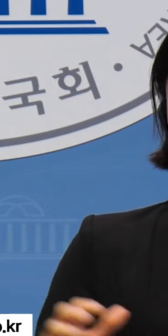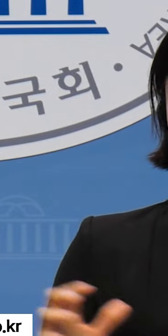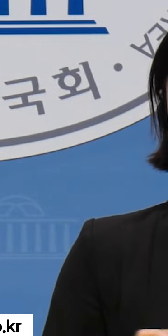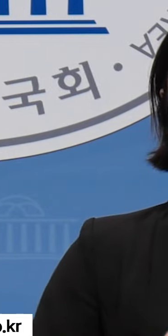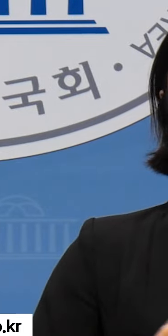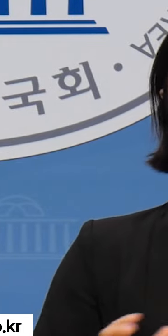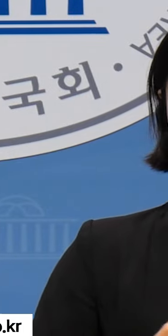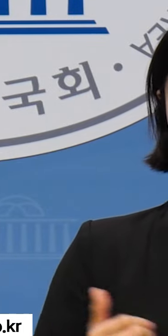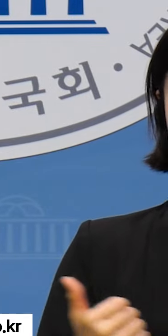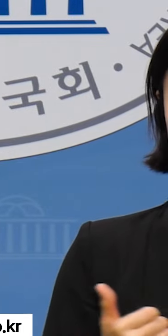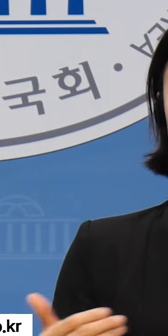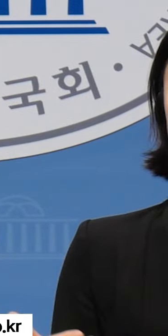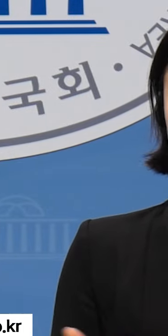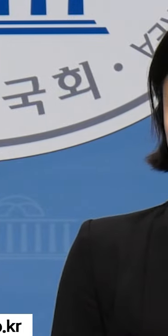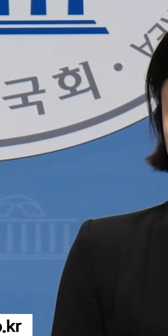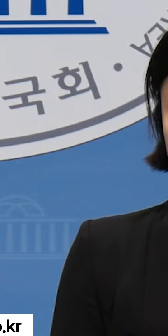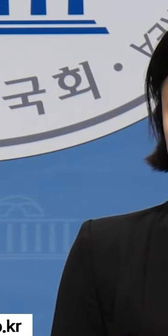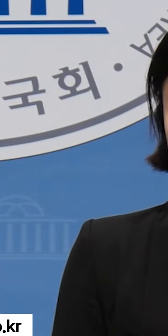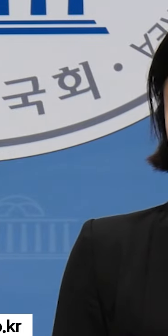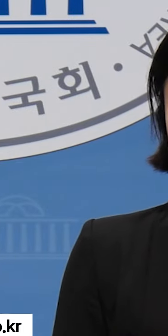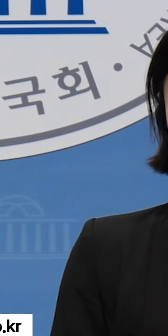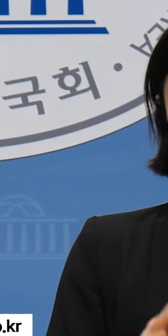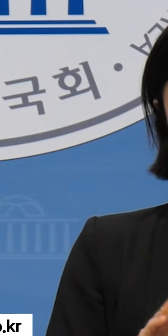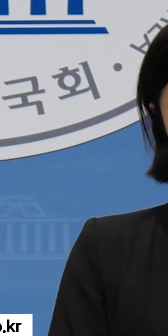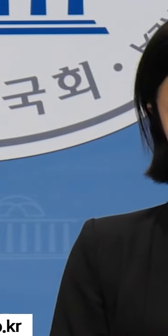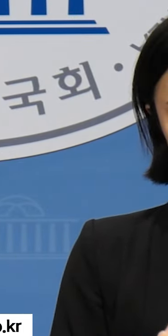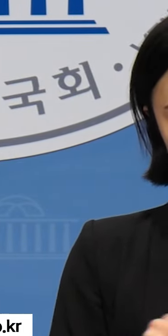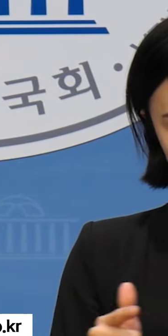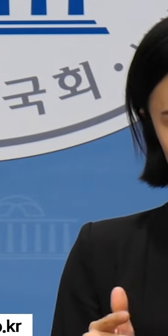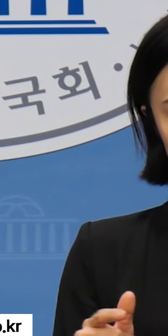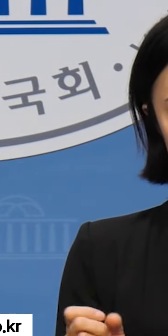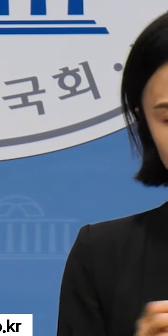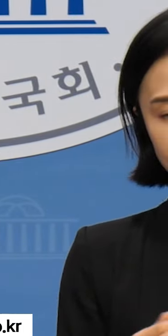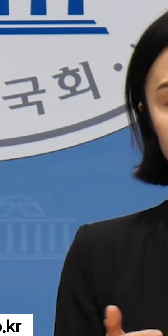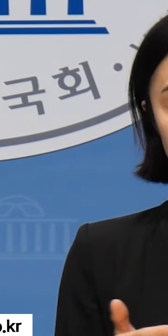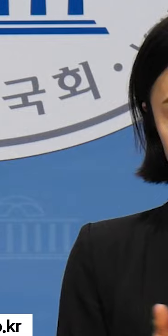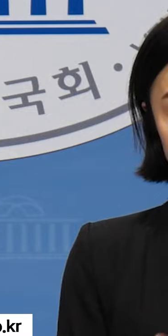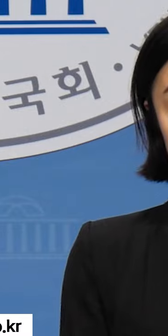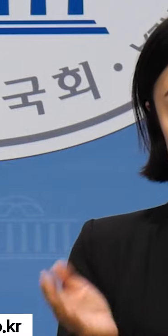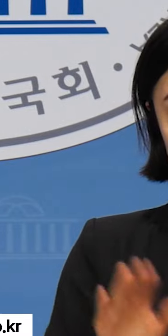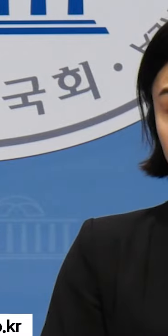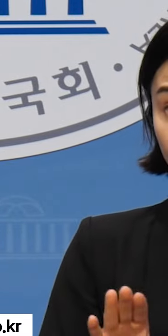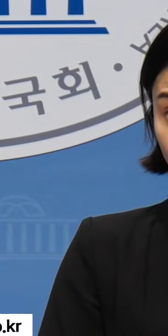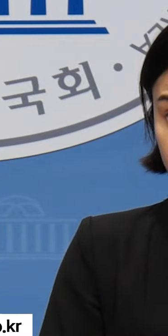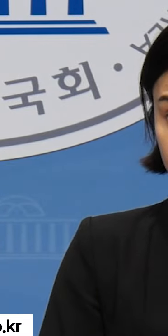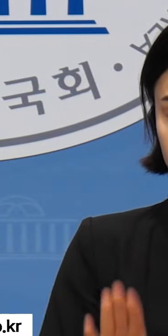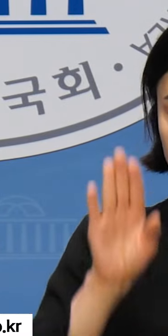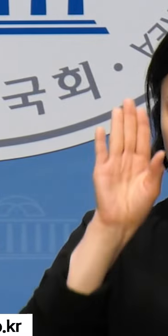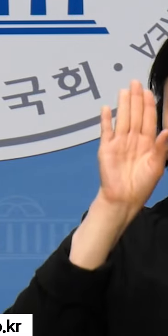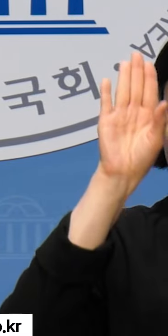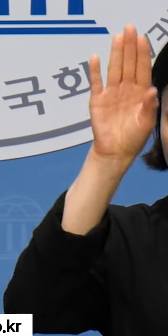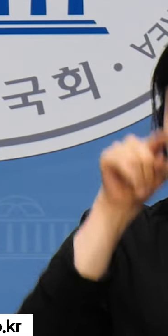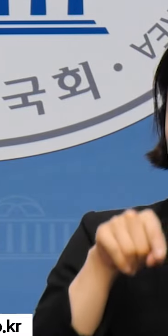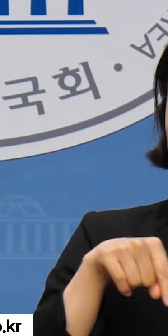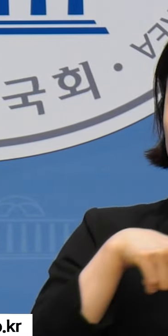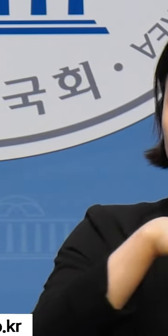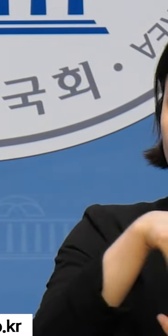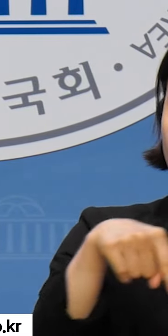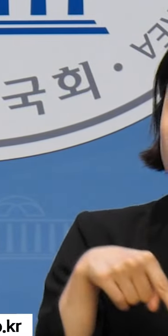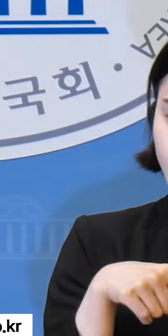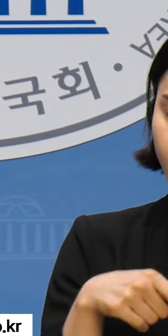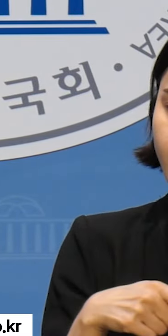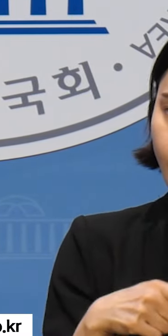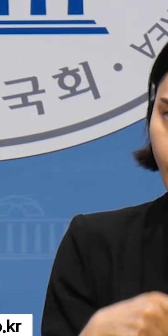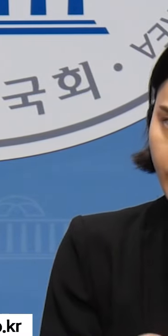회의에서 수차 제기를 했지만 오늘 다시 한 번 더 향후 국회 과학기술 정보통신위원회 운영과 관련해서 중대한